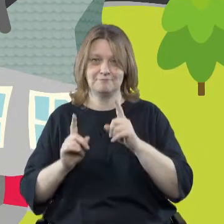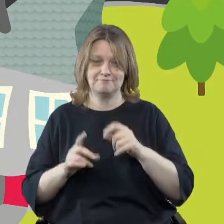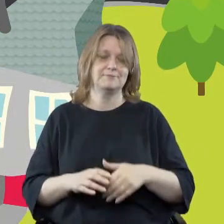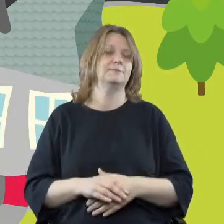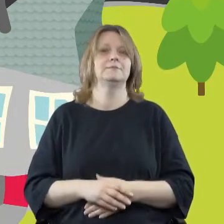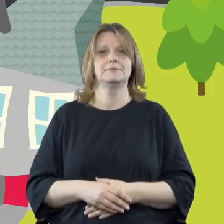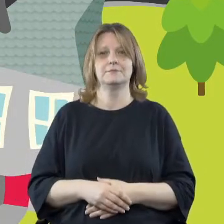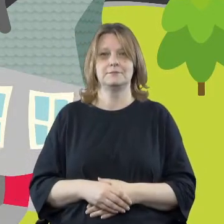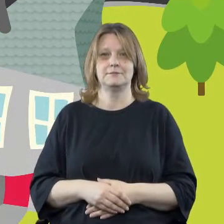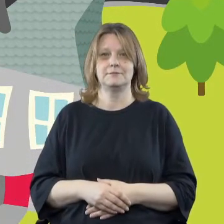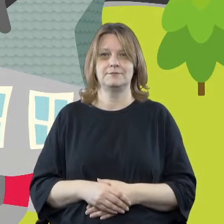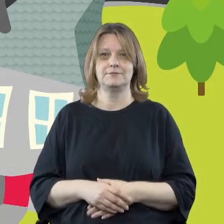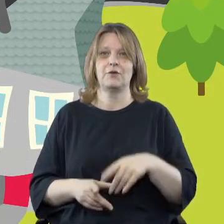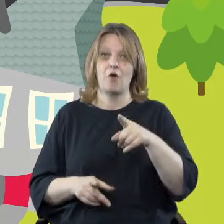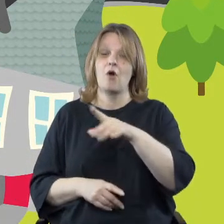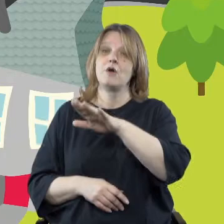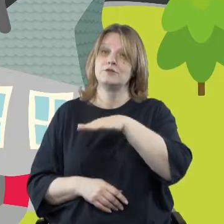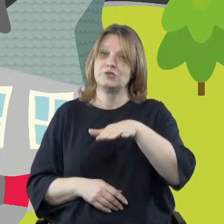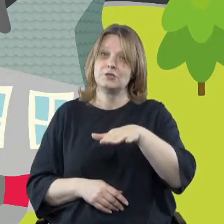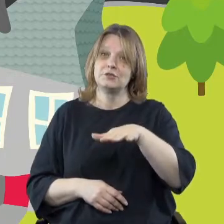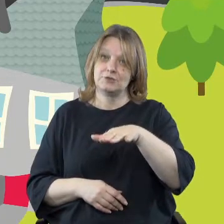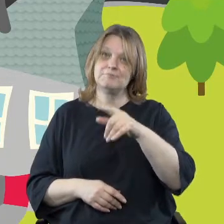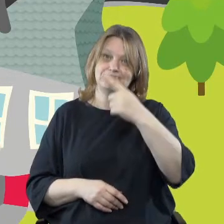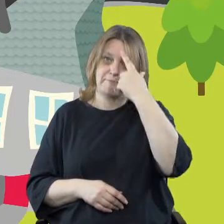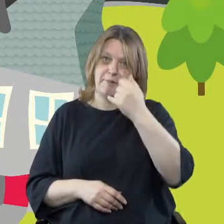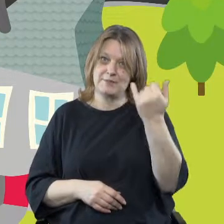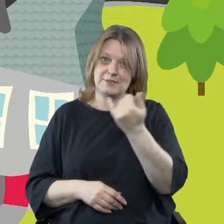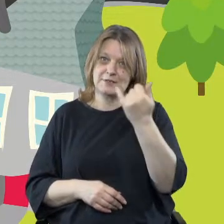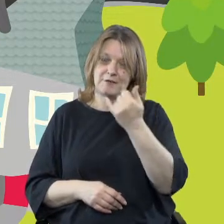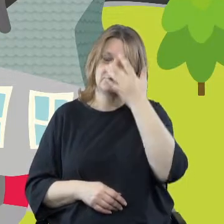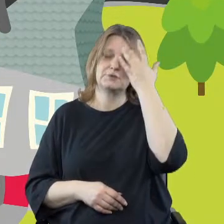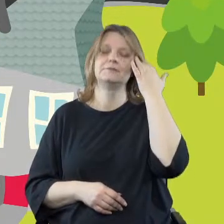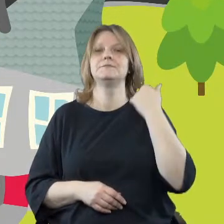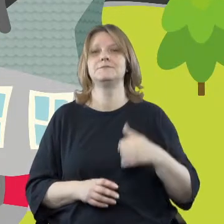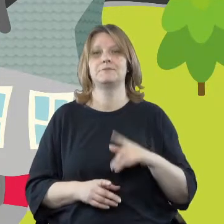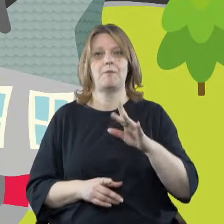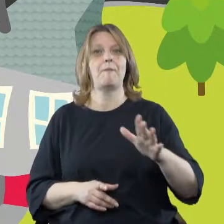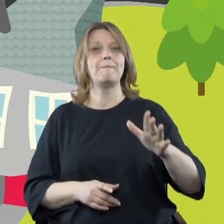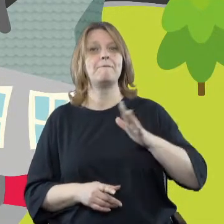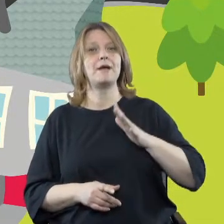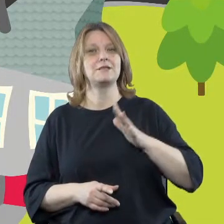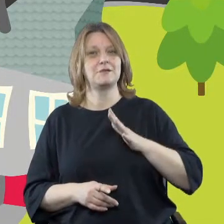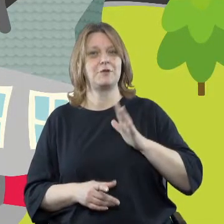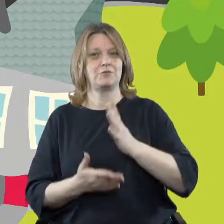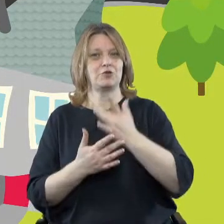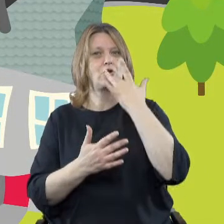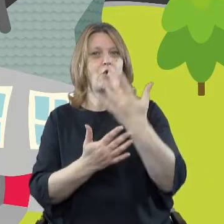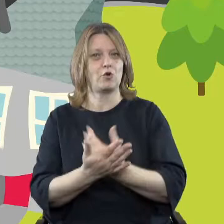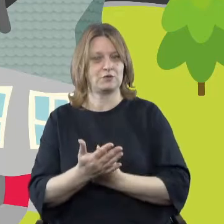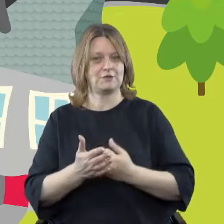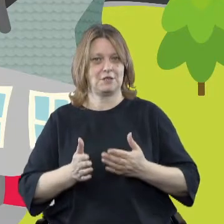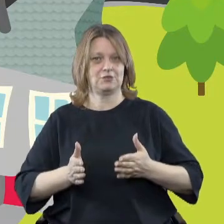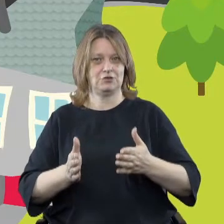potrącenia. Więc o tym, dzieci, zawsze pamiętajcie. Wtedy będziecie bezpiecznymi uczestnikami